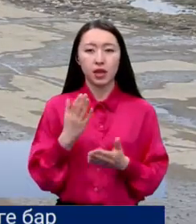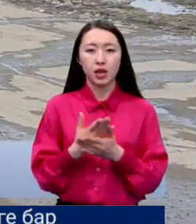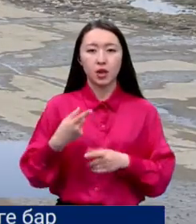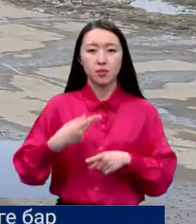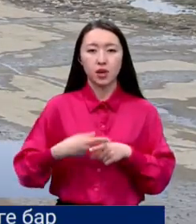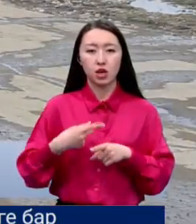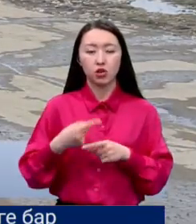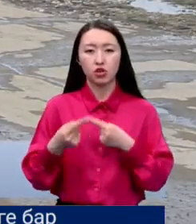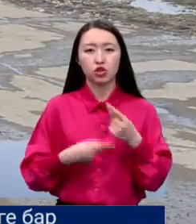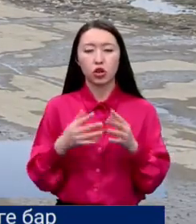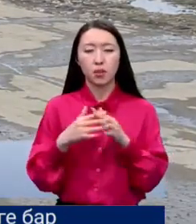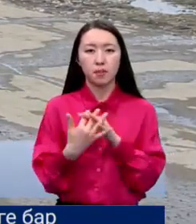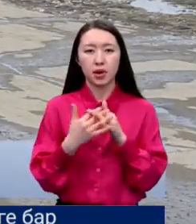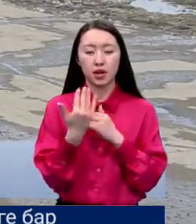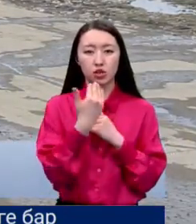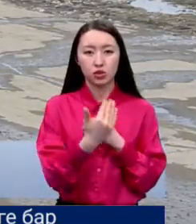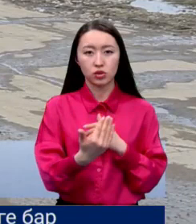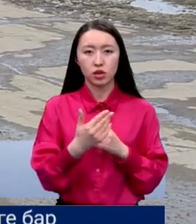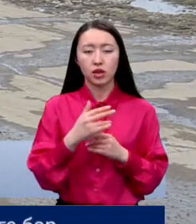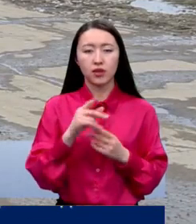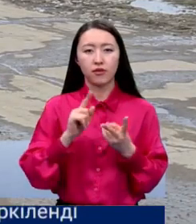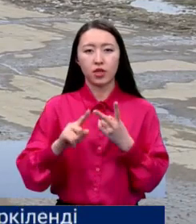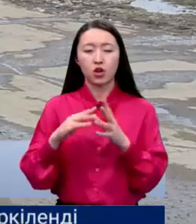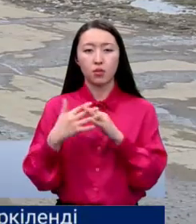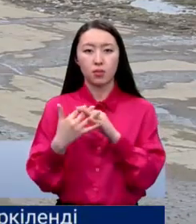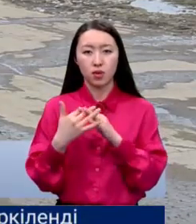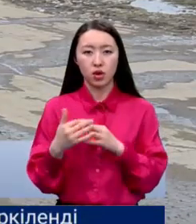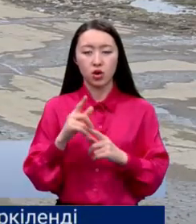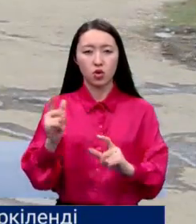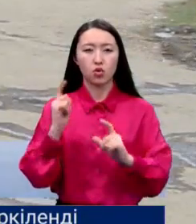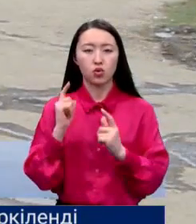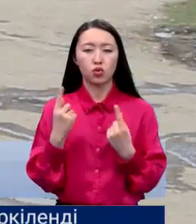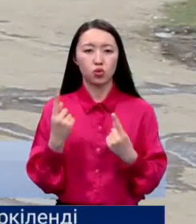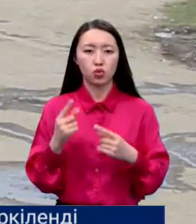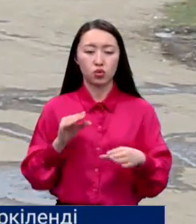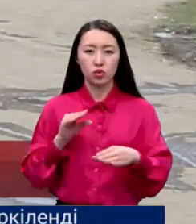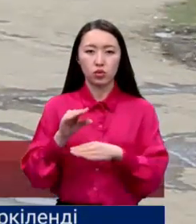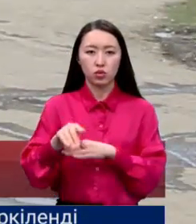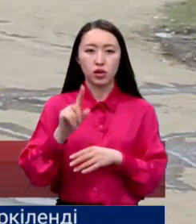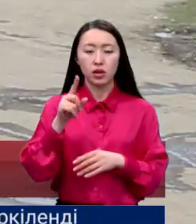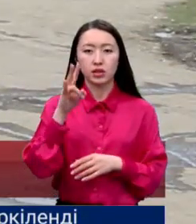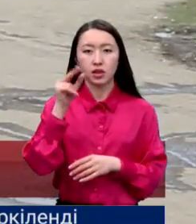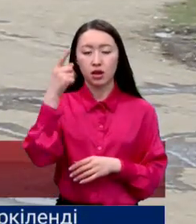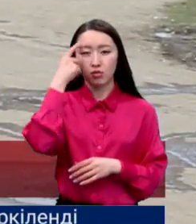через поселок Новоявленка, через поселок Коробиха едут эти большегрузы. Они проезжают, несмотря на эти